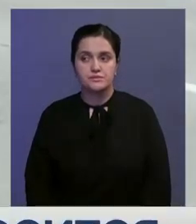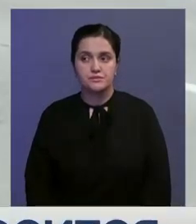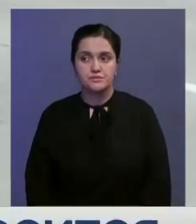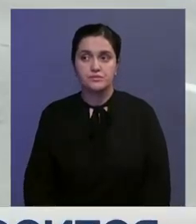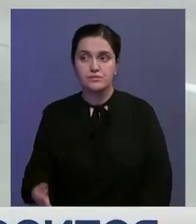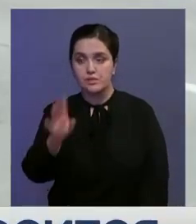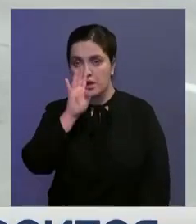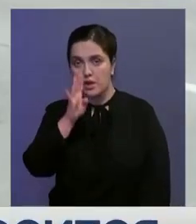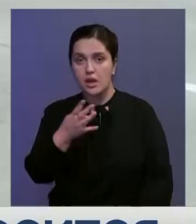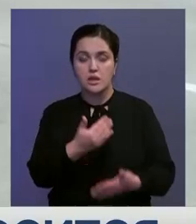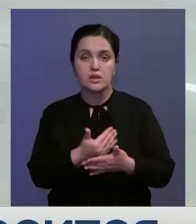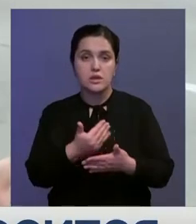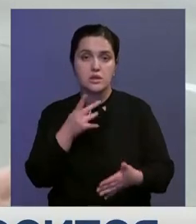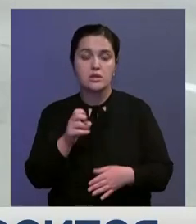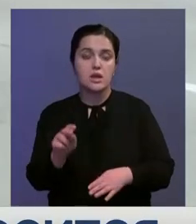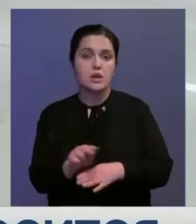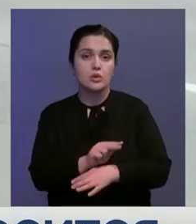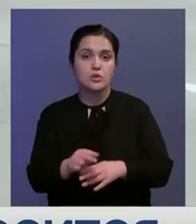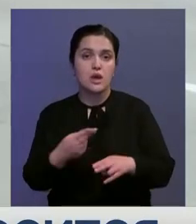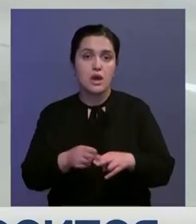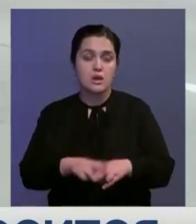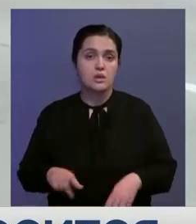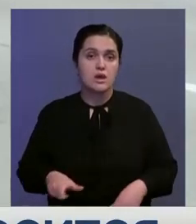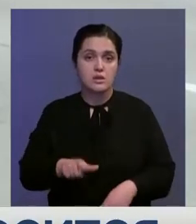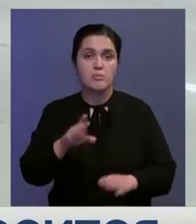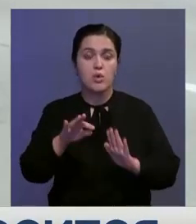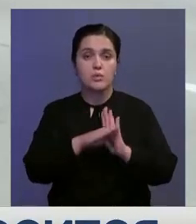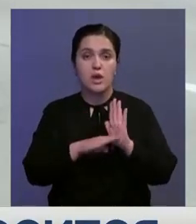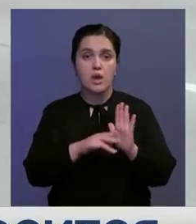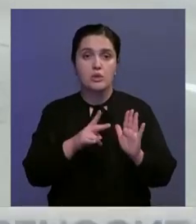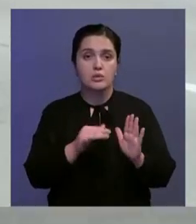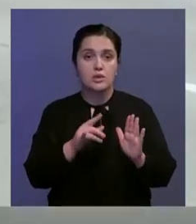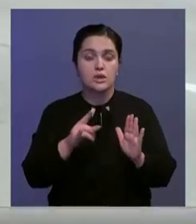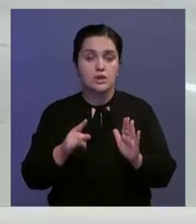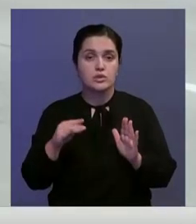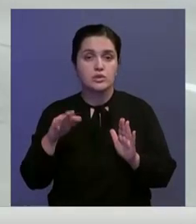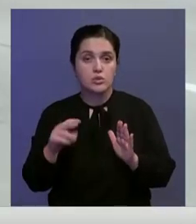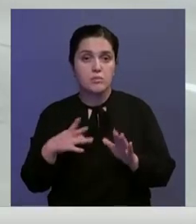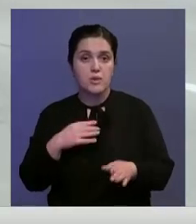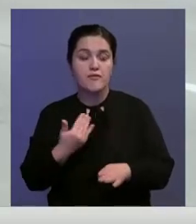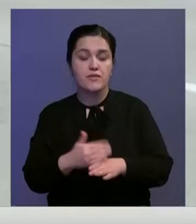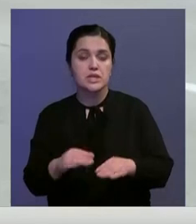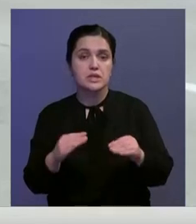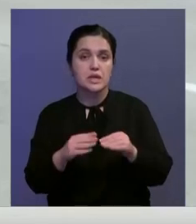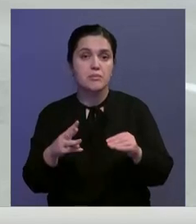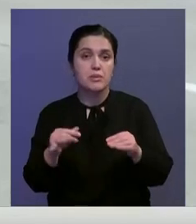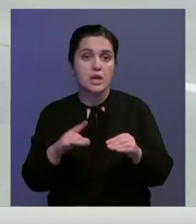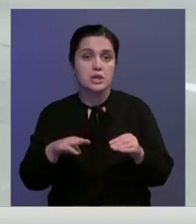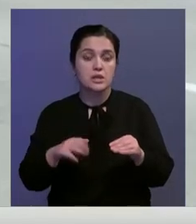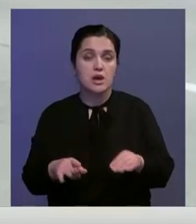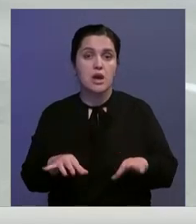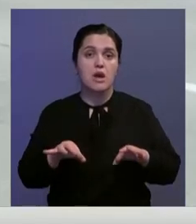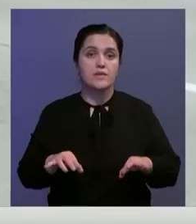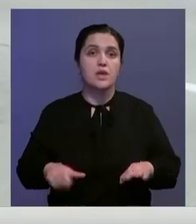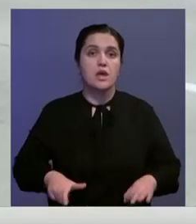Еще 4 года назад на реконструкцию этой трассы по программе Нурлыжол было выделено почти 10 миллиардов тенге. Однако автобан